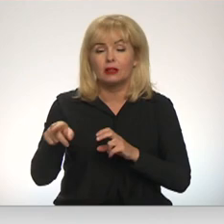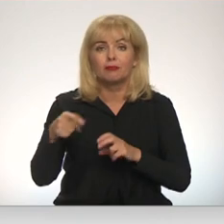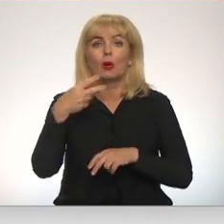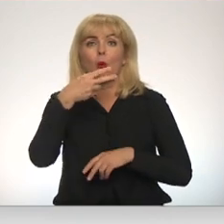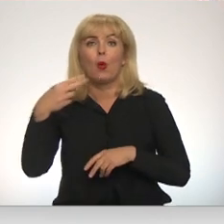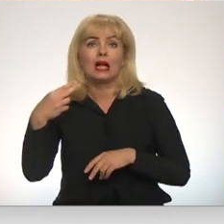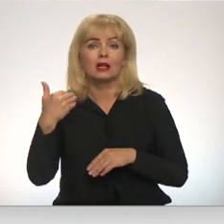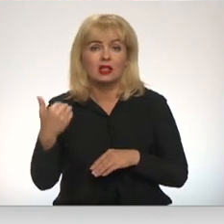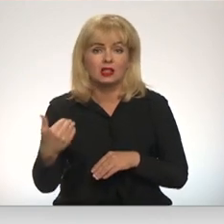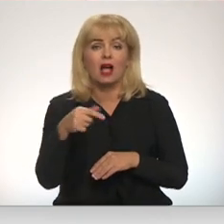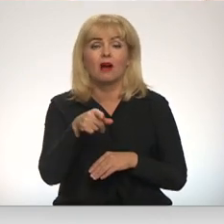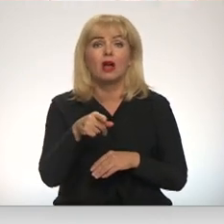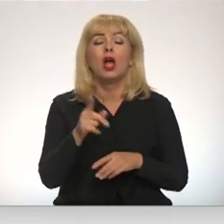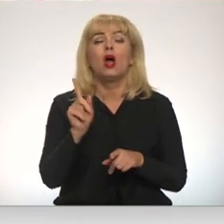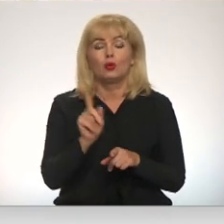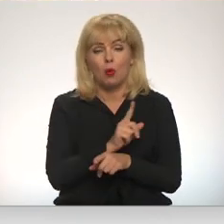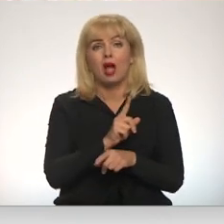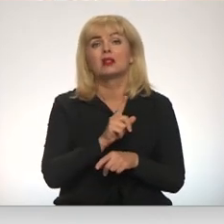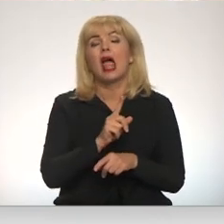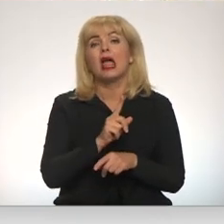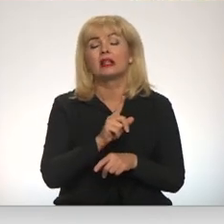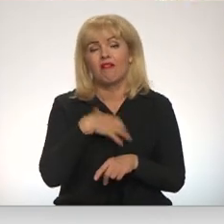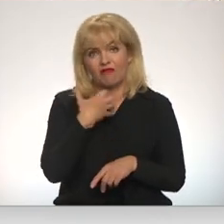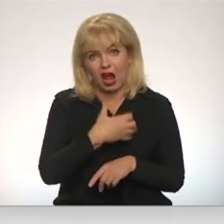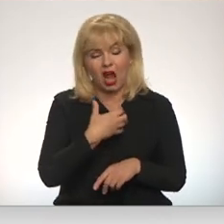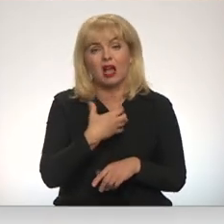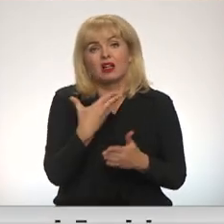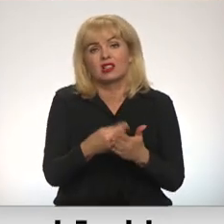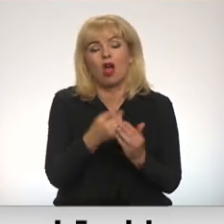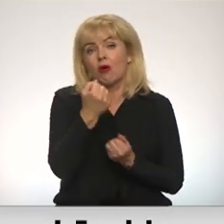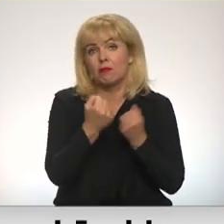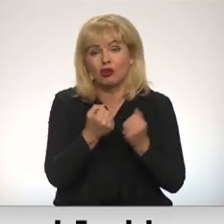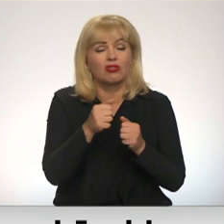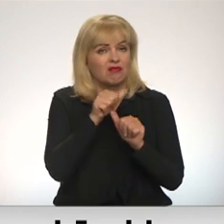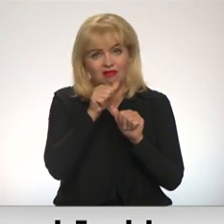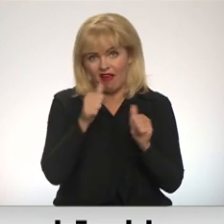un tad otrais ir noteikti vajadzīgs transports savs, jo nu, bez tā neko neizdarīs.